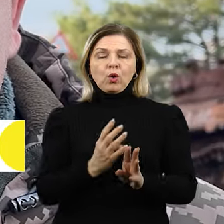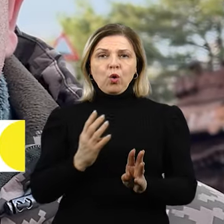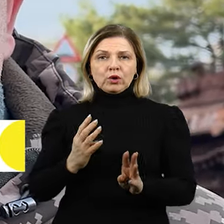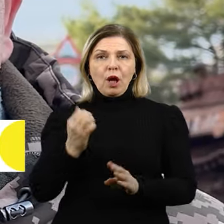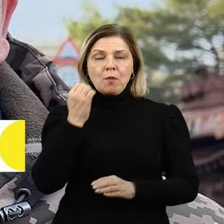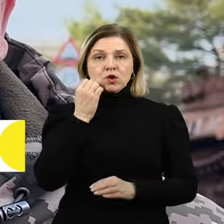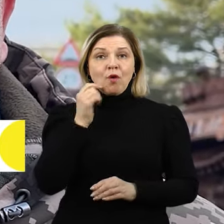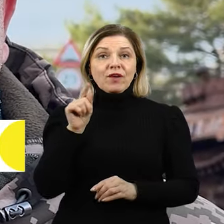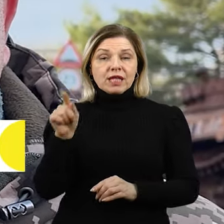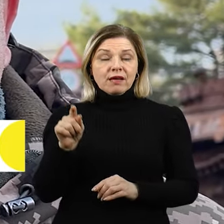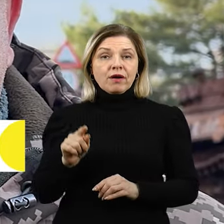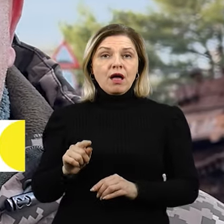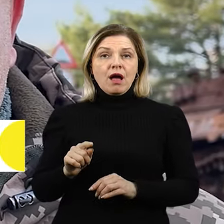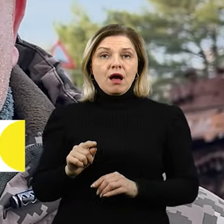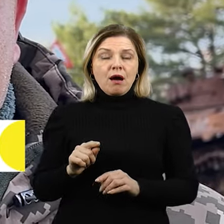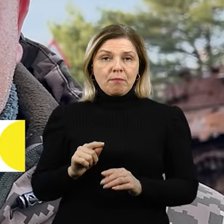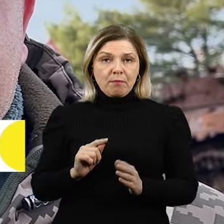московитів прорвалася на